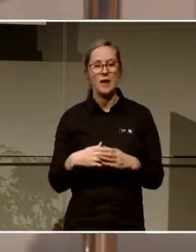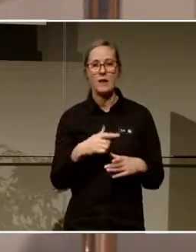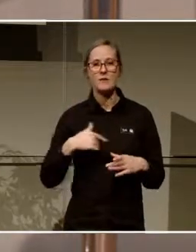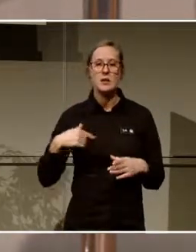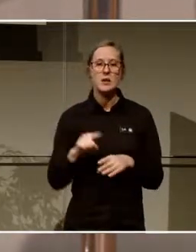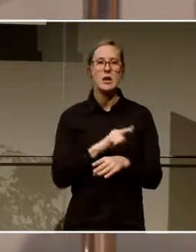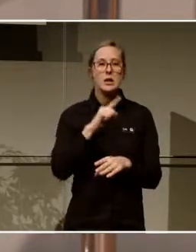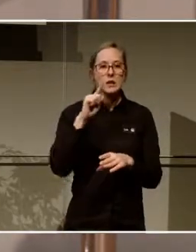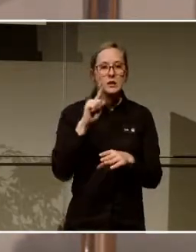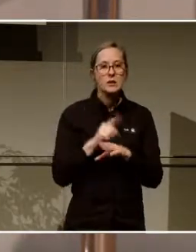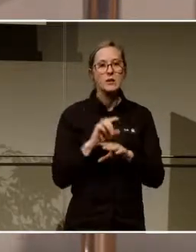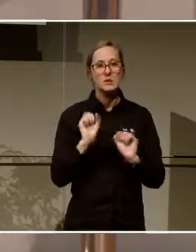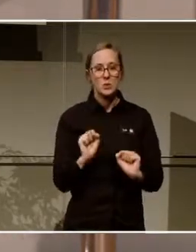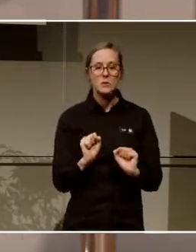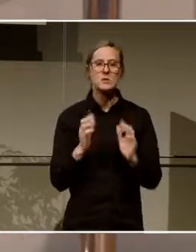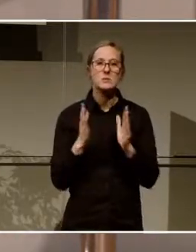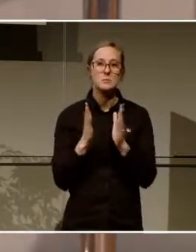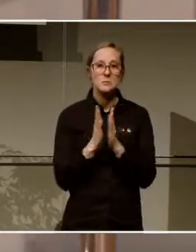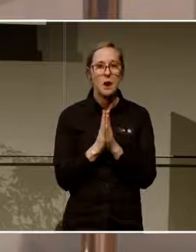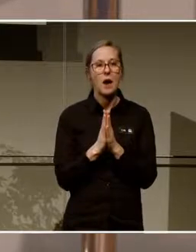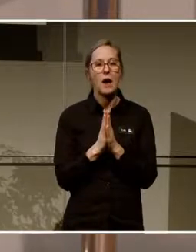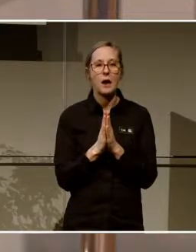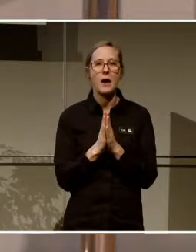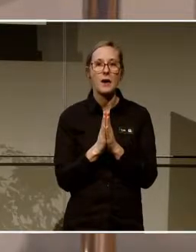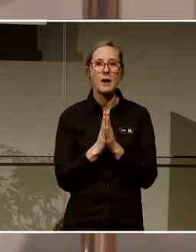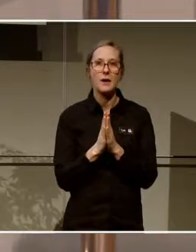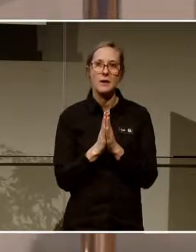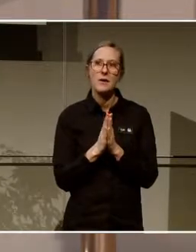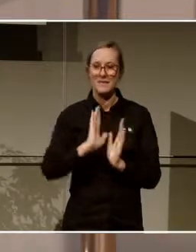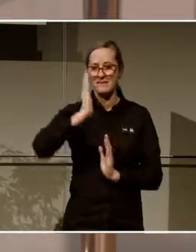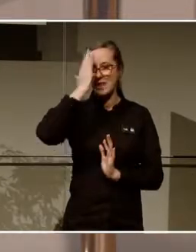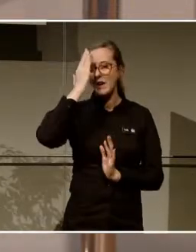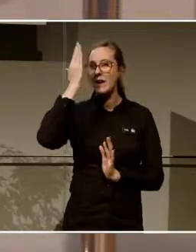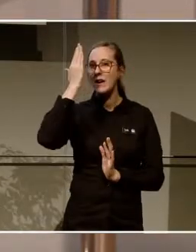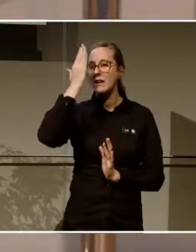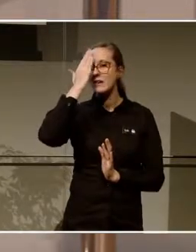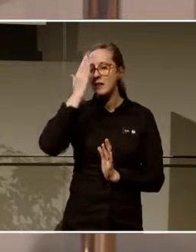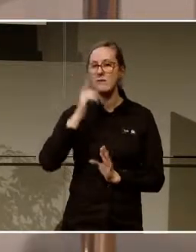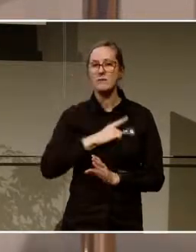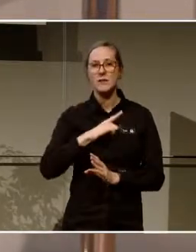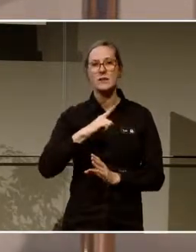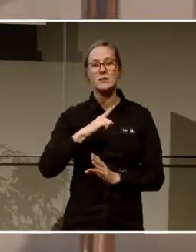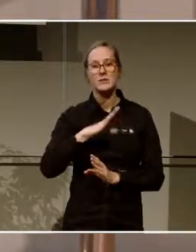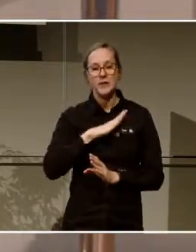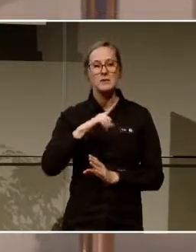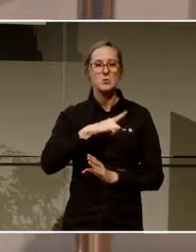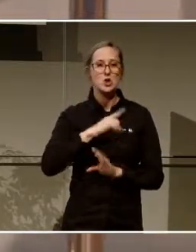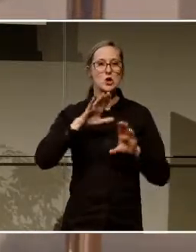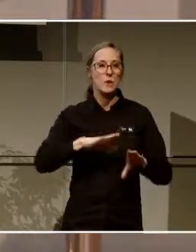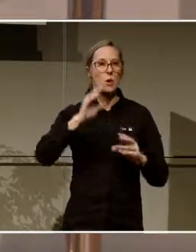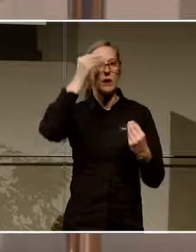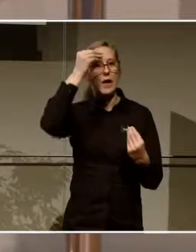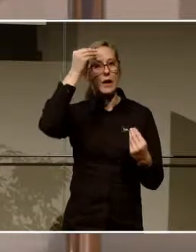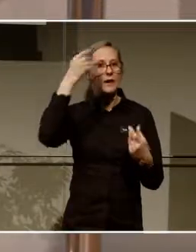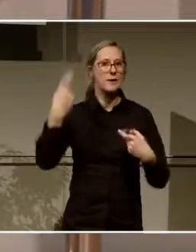alla vara med på att ja, det finns ganska mycket att lära inom det här området. Och det finns